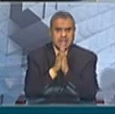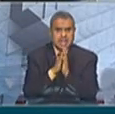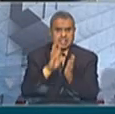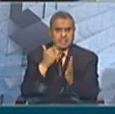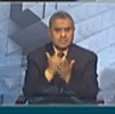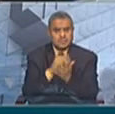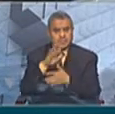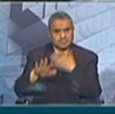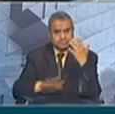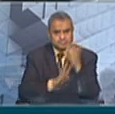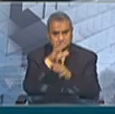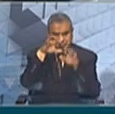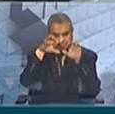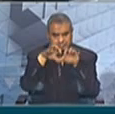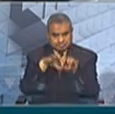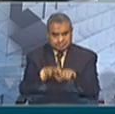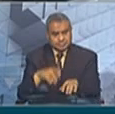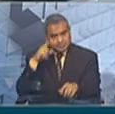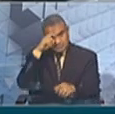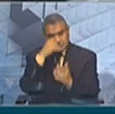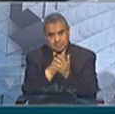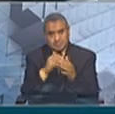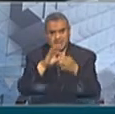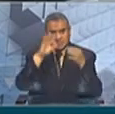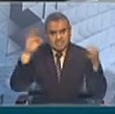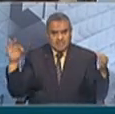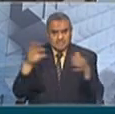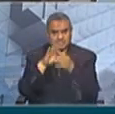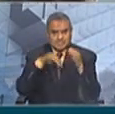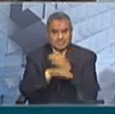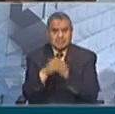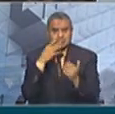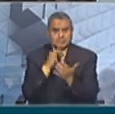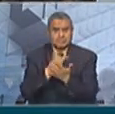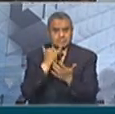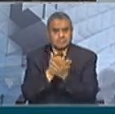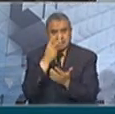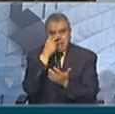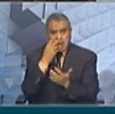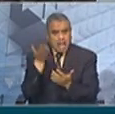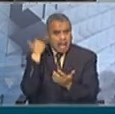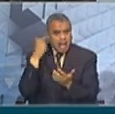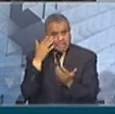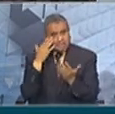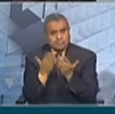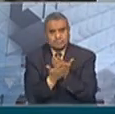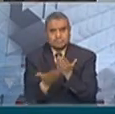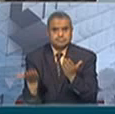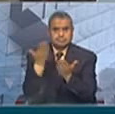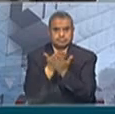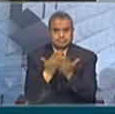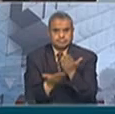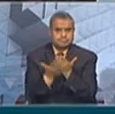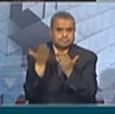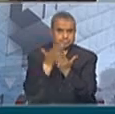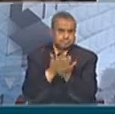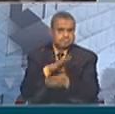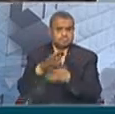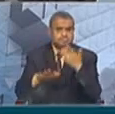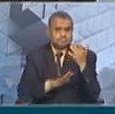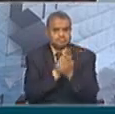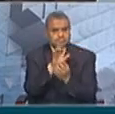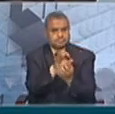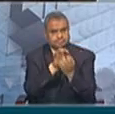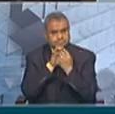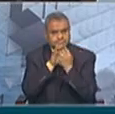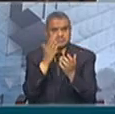السلطة في لبنان يمسكون بتفاصيل، قادرين على تحريكها وقادرين على إحكام قبضتهم على الشارع ومنعهم من الوصول